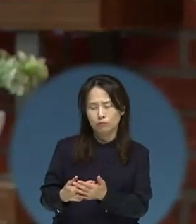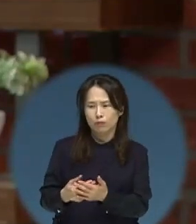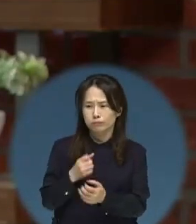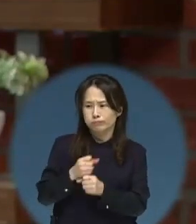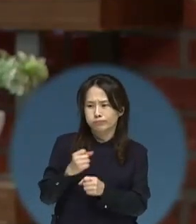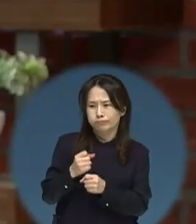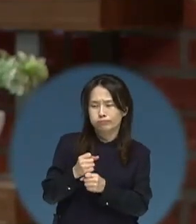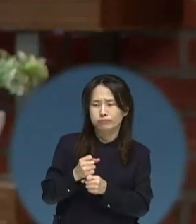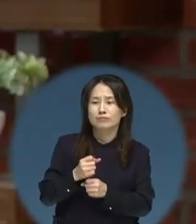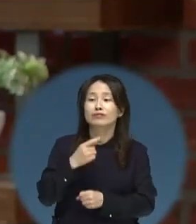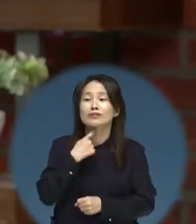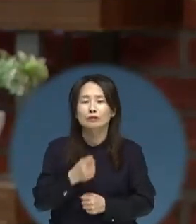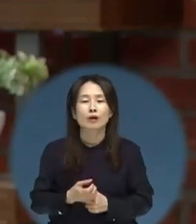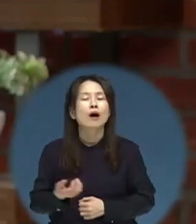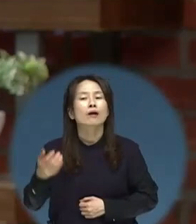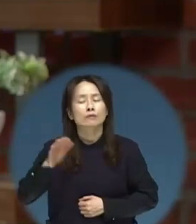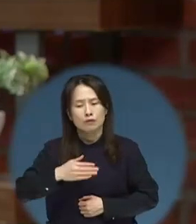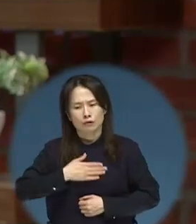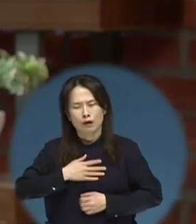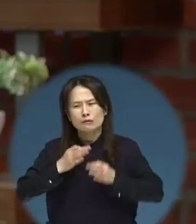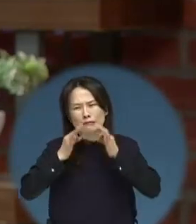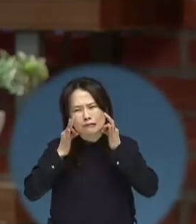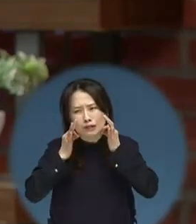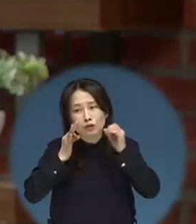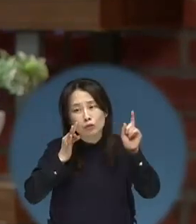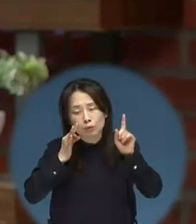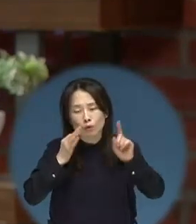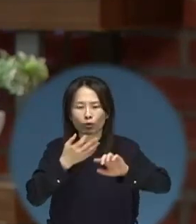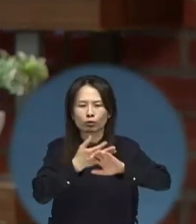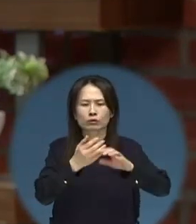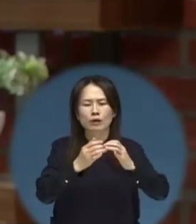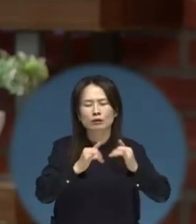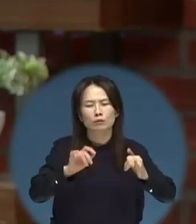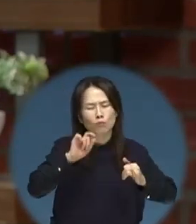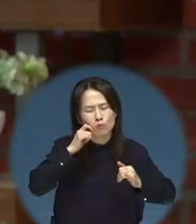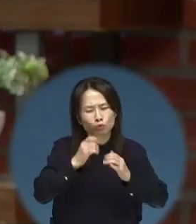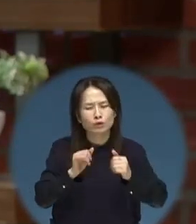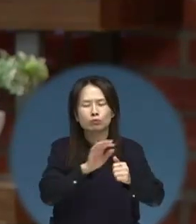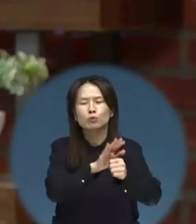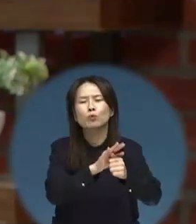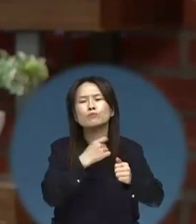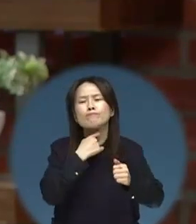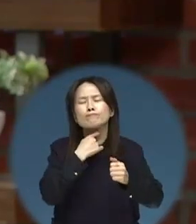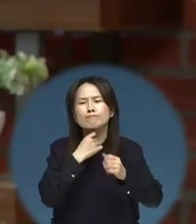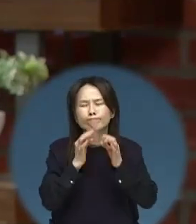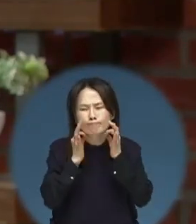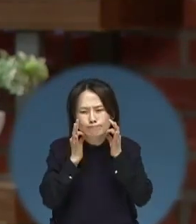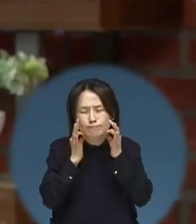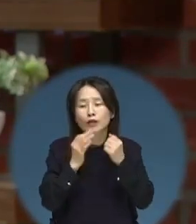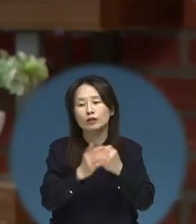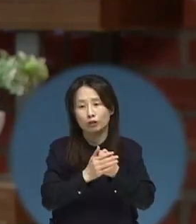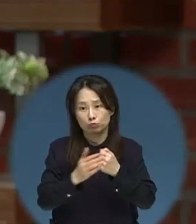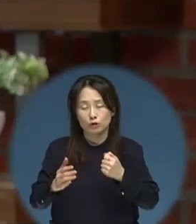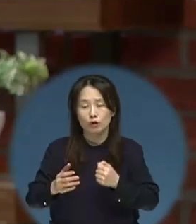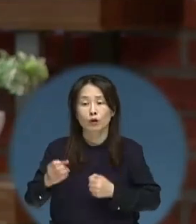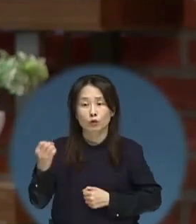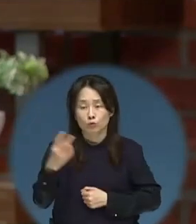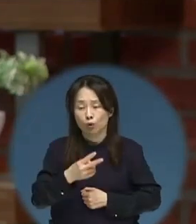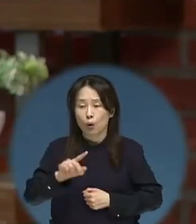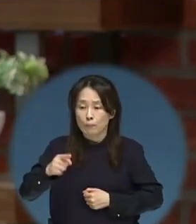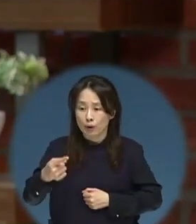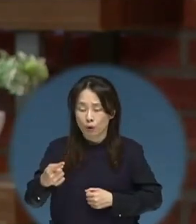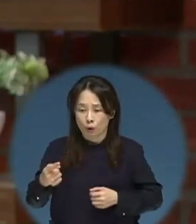간절했어요. 왜냐하면은 남을 돕고 싶은 마음, 그 다음에 이 100원이 이제 나가면은 큰 돈이 될 수